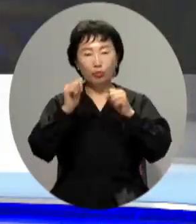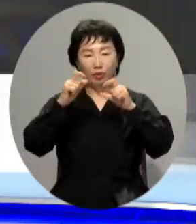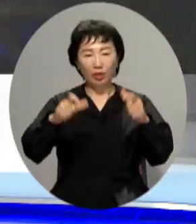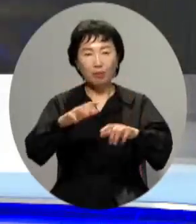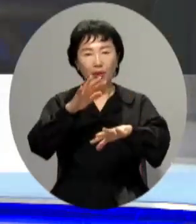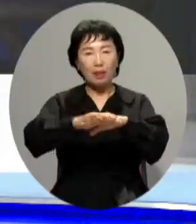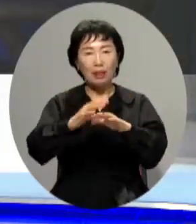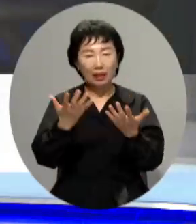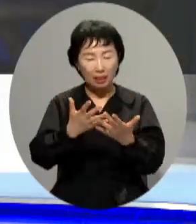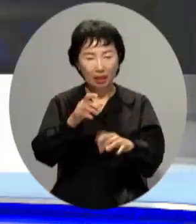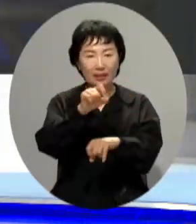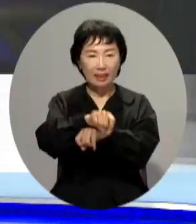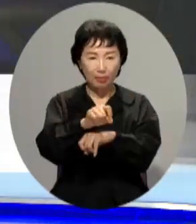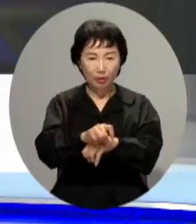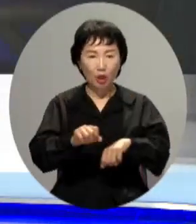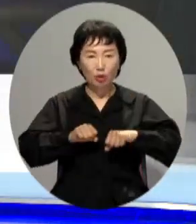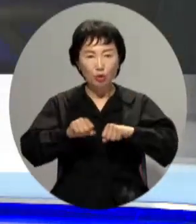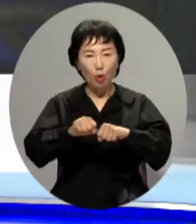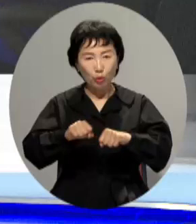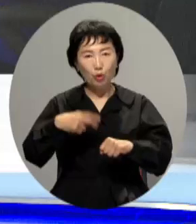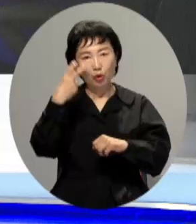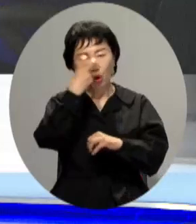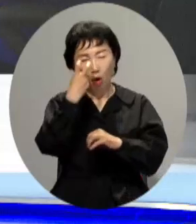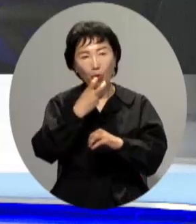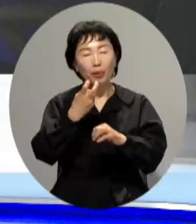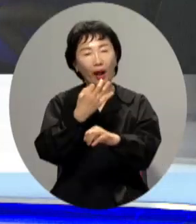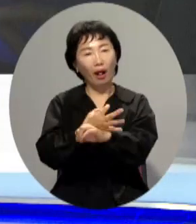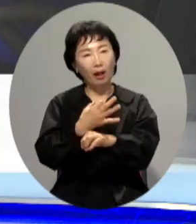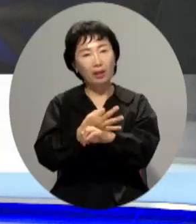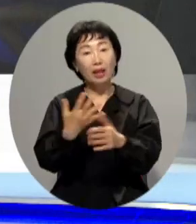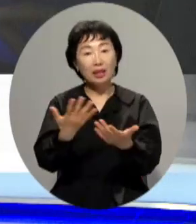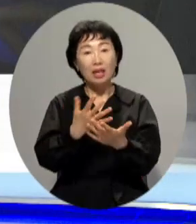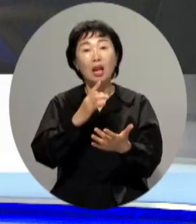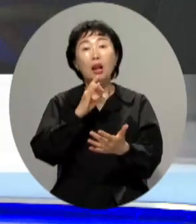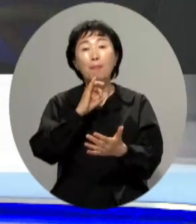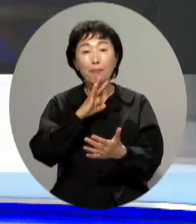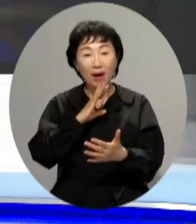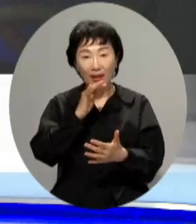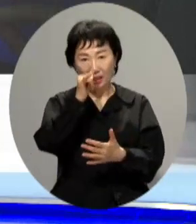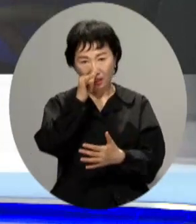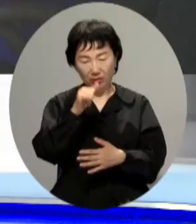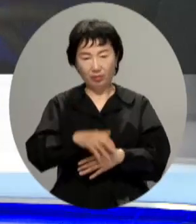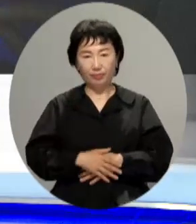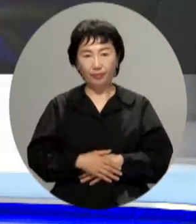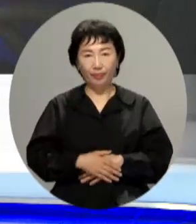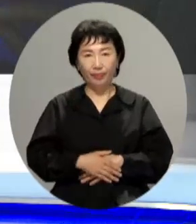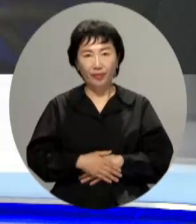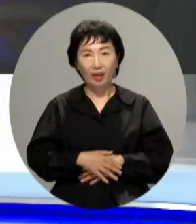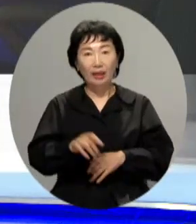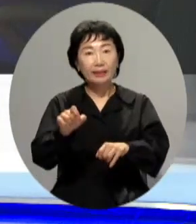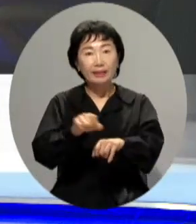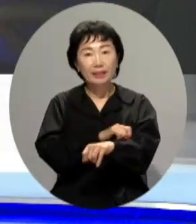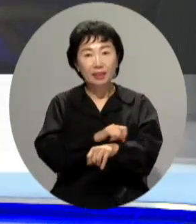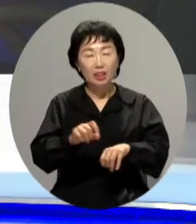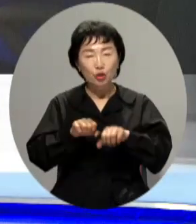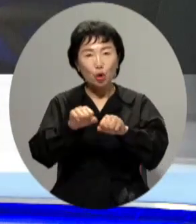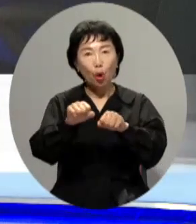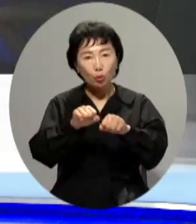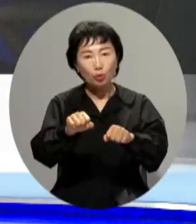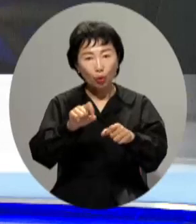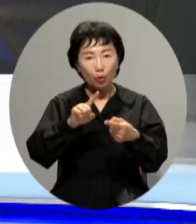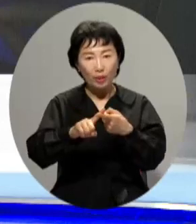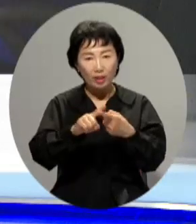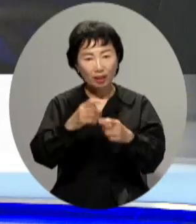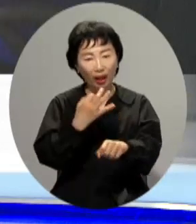농축산업, 사무직, 청소와 경비 관련 단순 노무직이 3대 업종으로 분류되고 있는데요. 특히 청소 경비